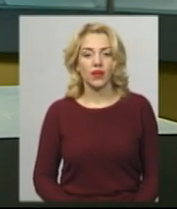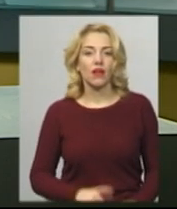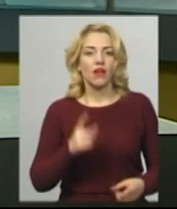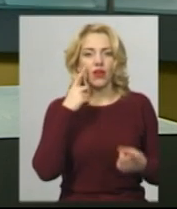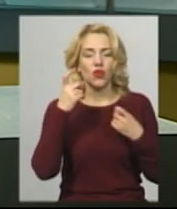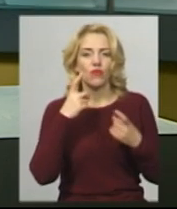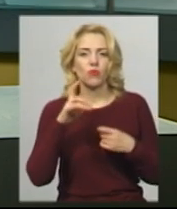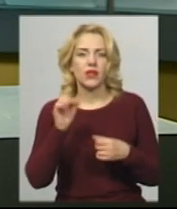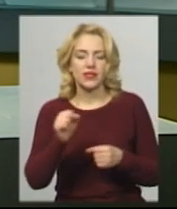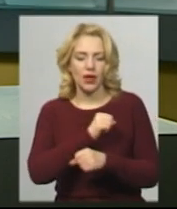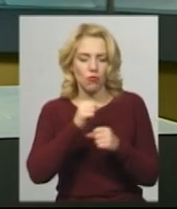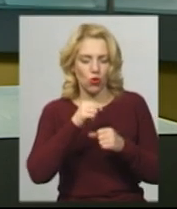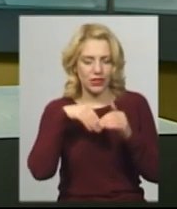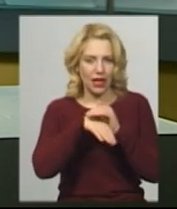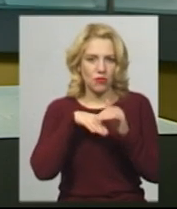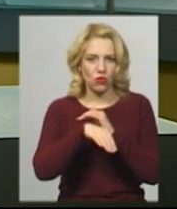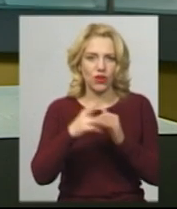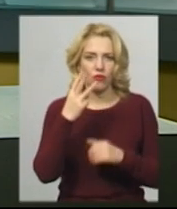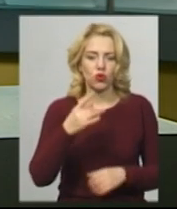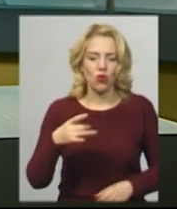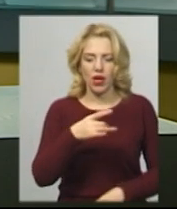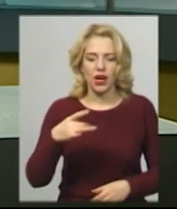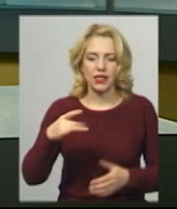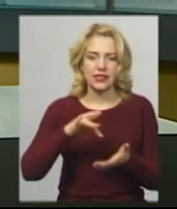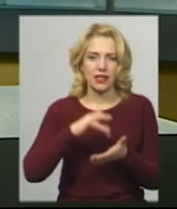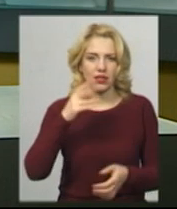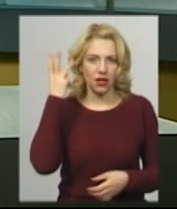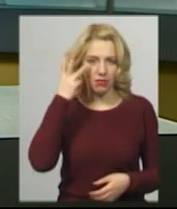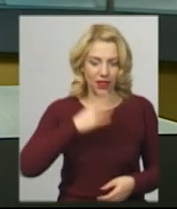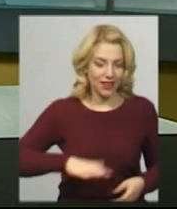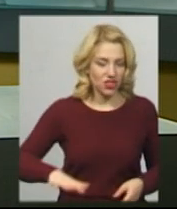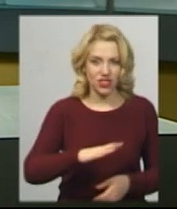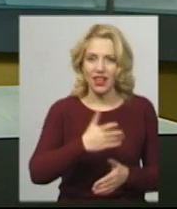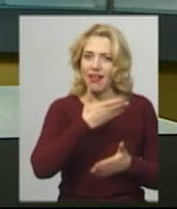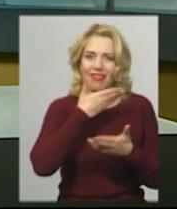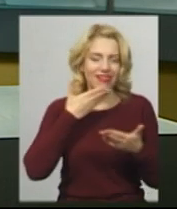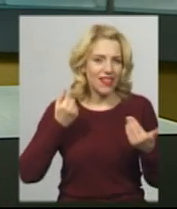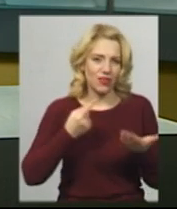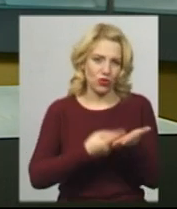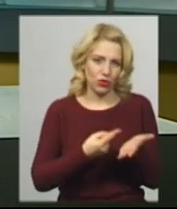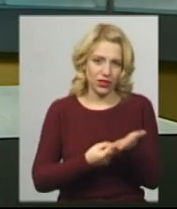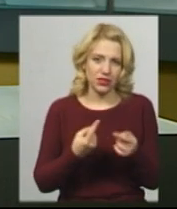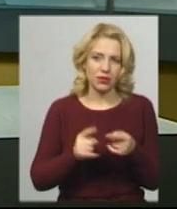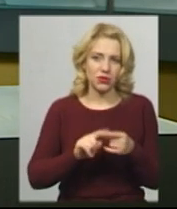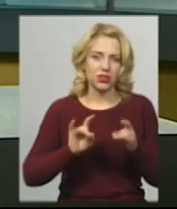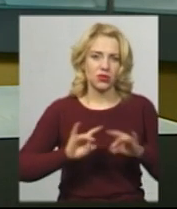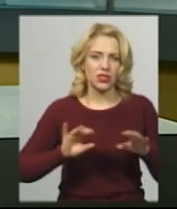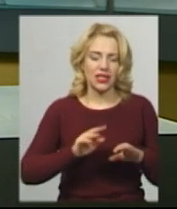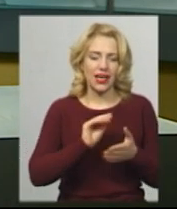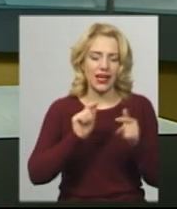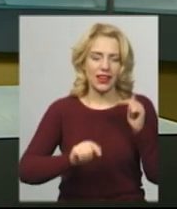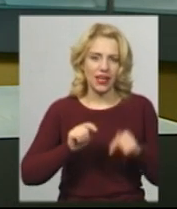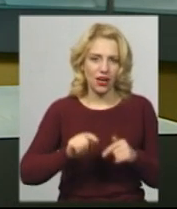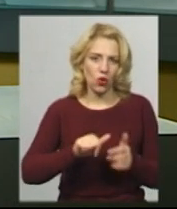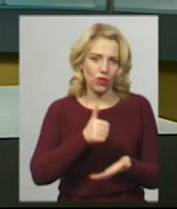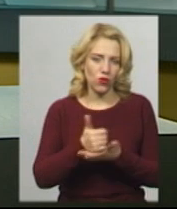Інформація про замінування у 3 райцентрах Хмельниччини не підтвердилася. Про це Суспільному сказала прес-секретарка Головного управління